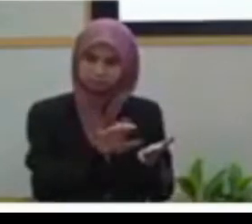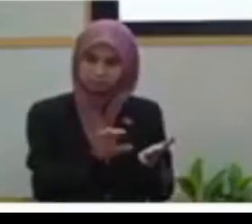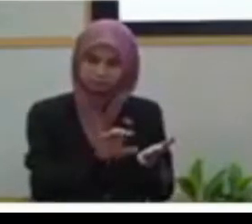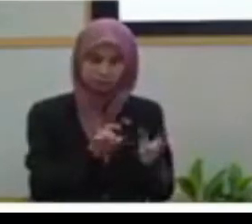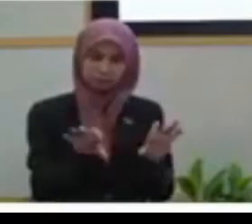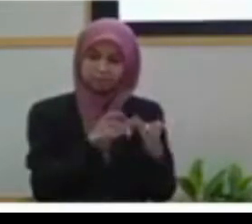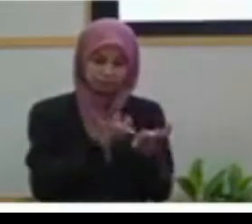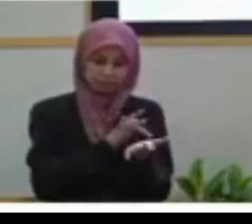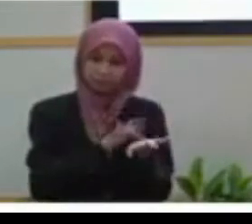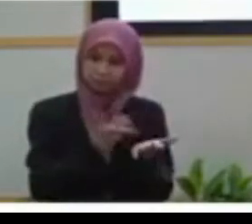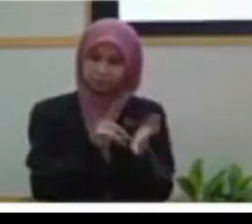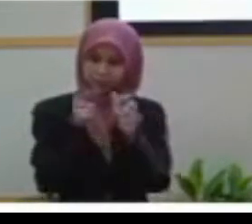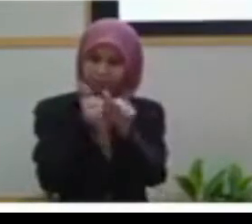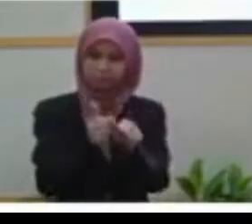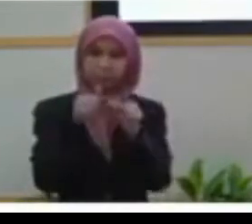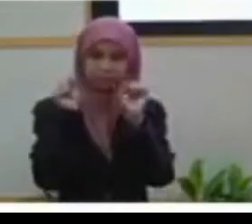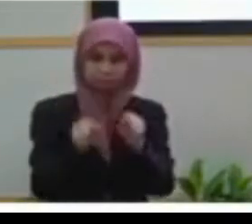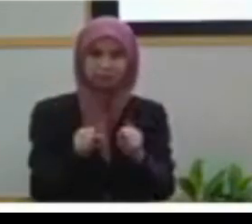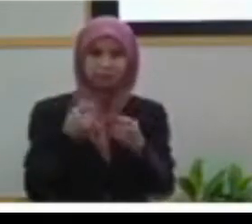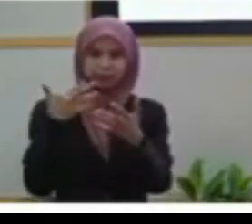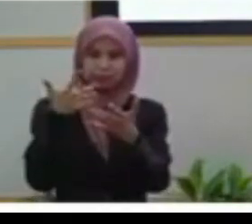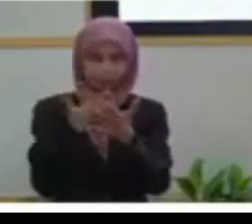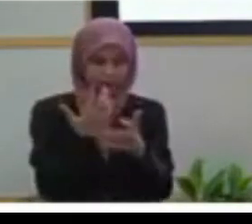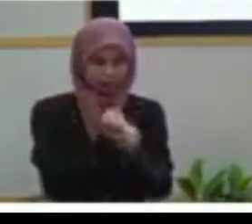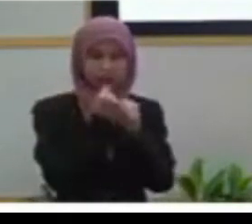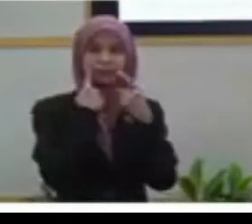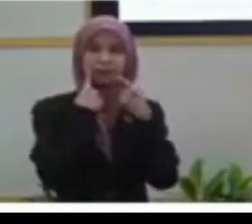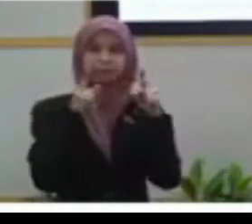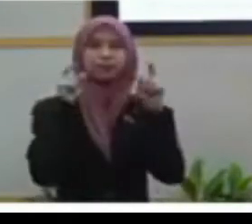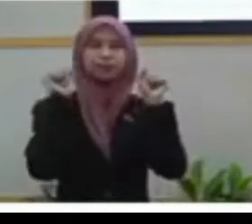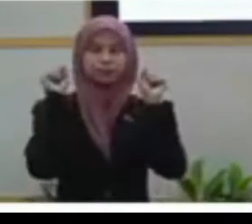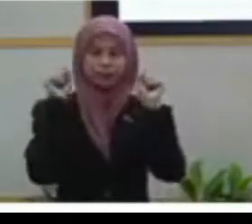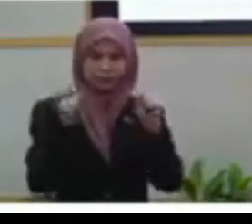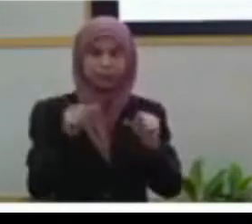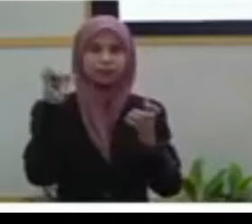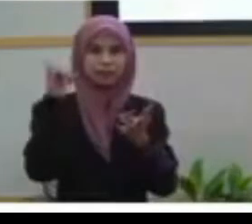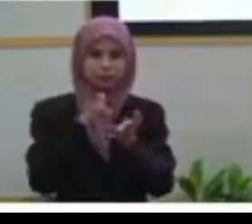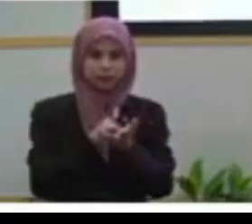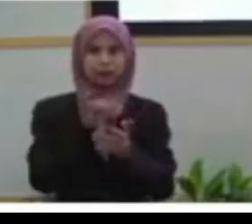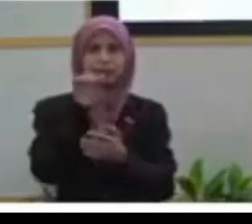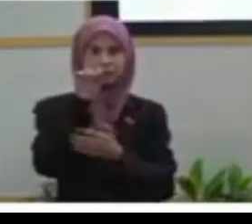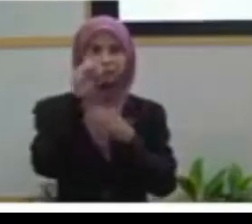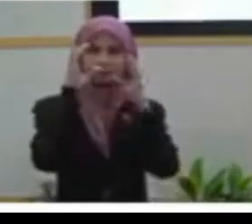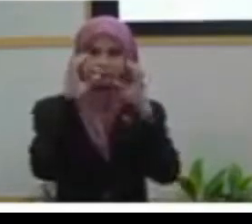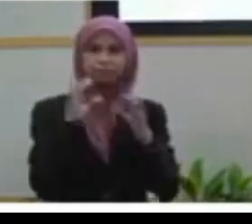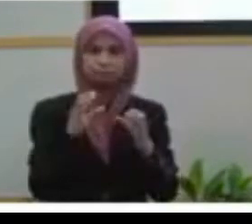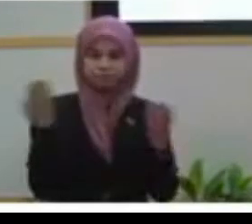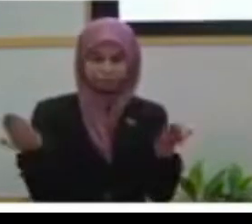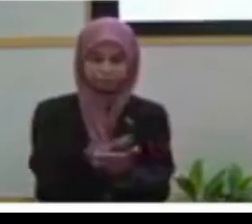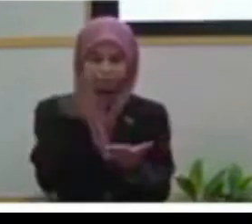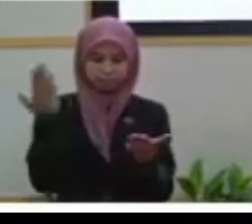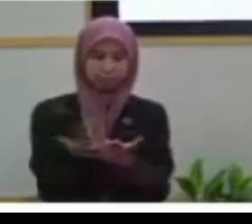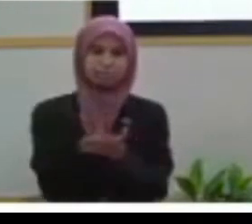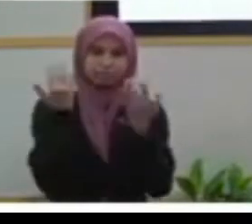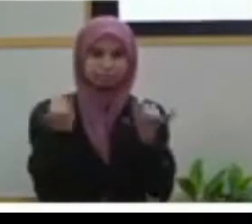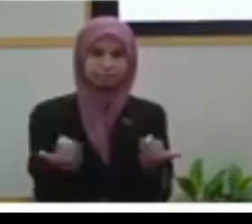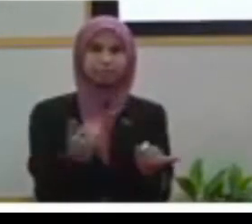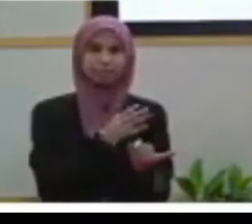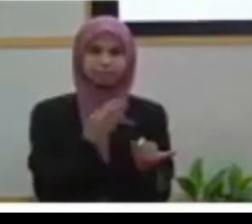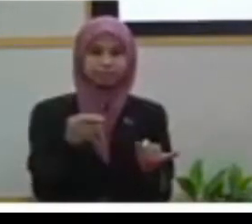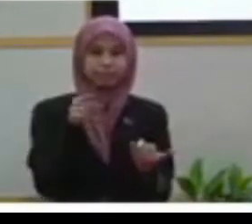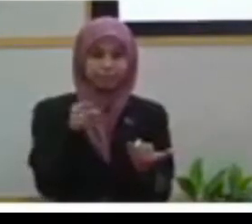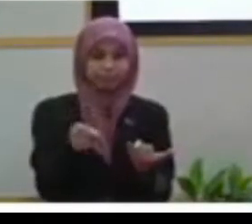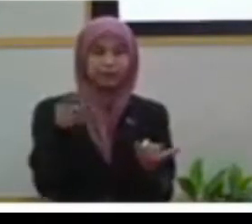ikuti tutorial tersebut sehingga mereka berjaya. Itu adalah satu pendekatan yang terkini dan